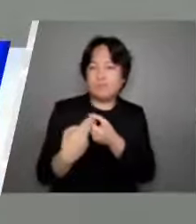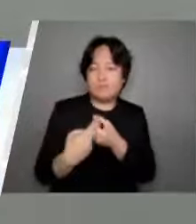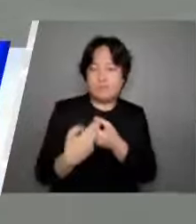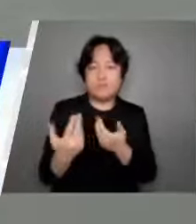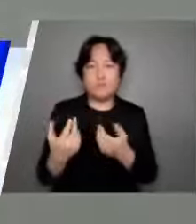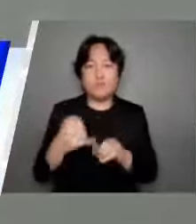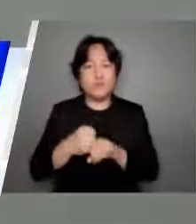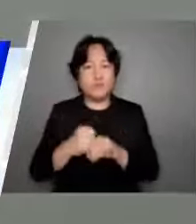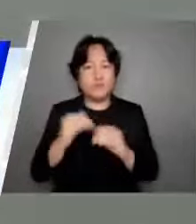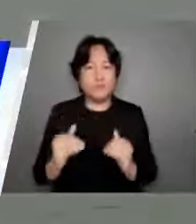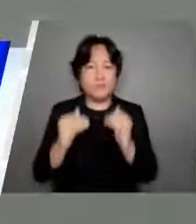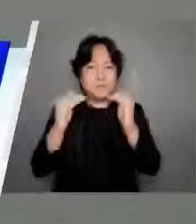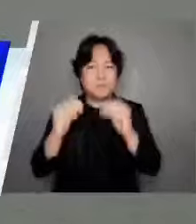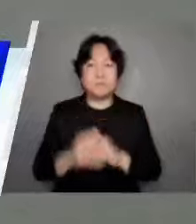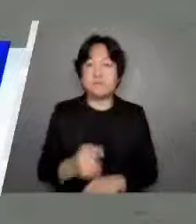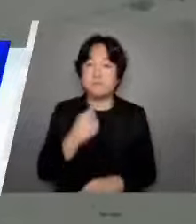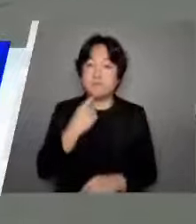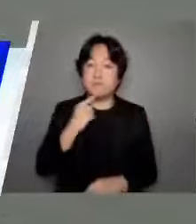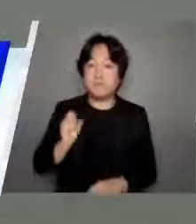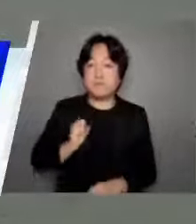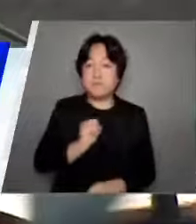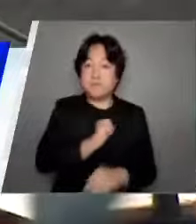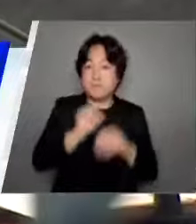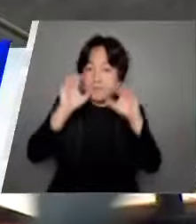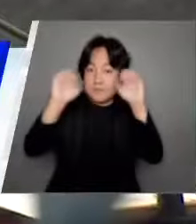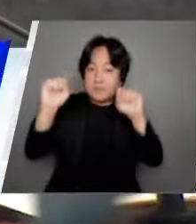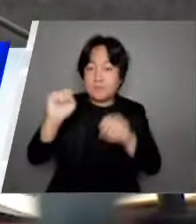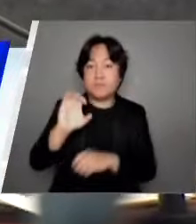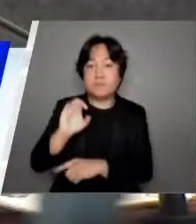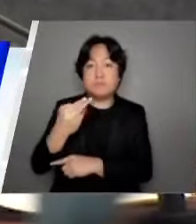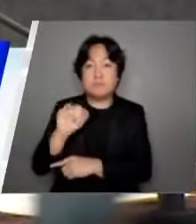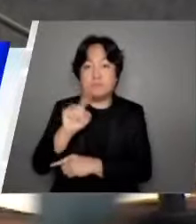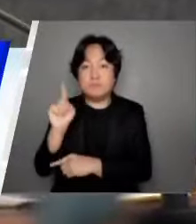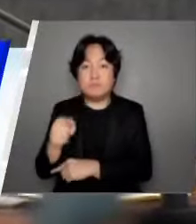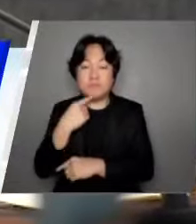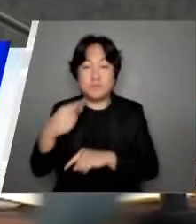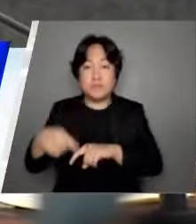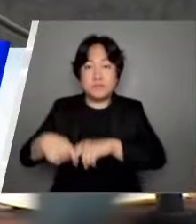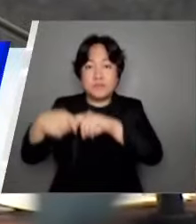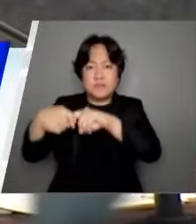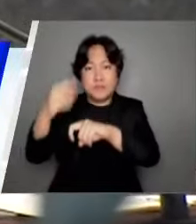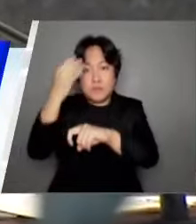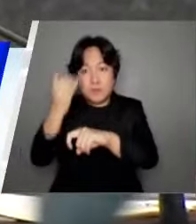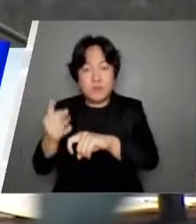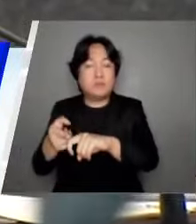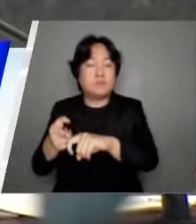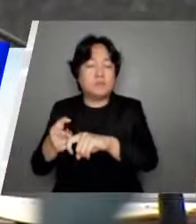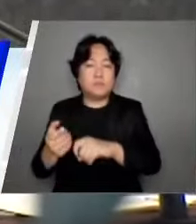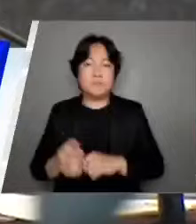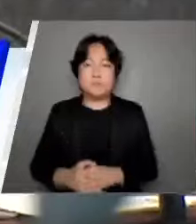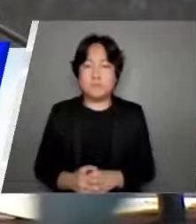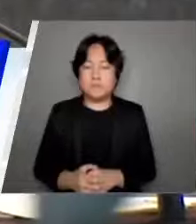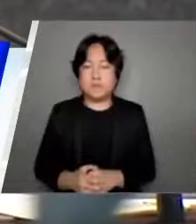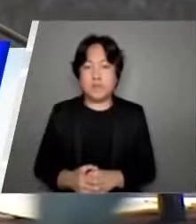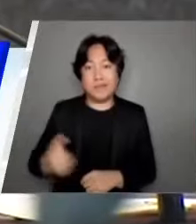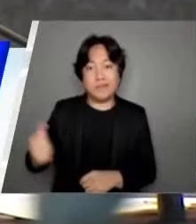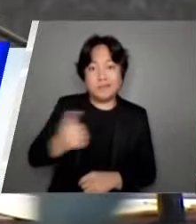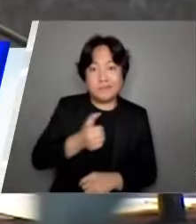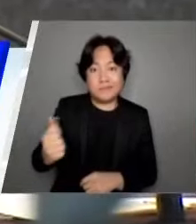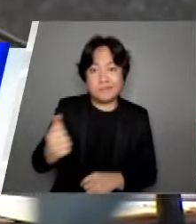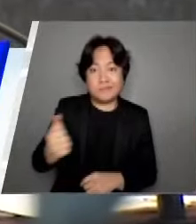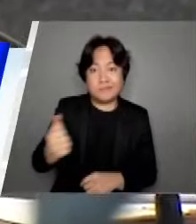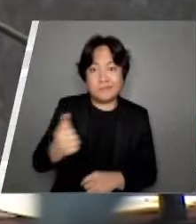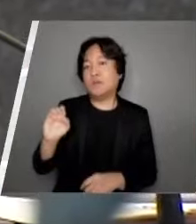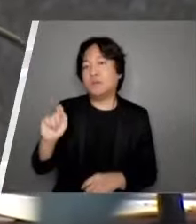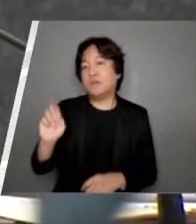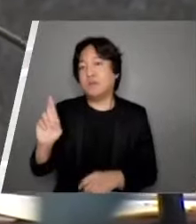Chis Escudero, ang suspensyon ay para muling masilip ang mga proseso ng pagpapatupad dito ng Transportation Department.